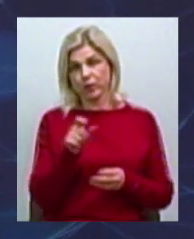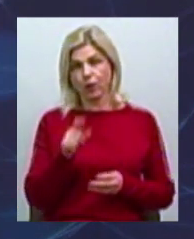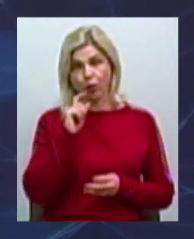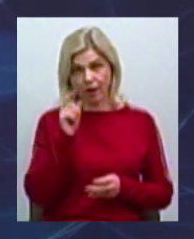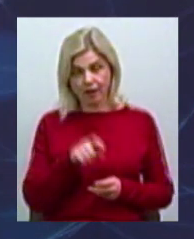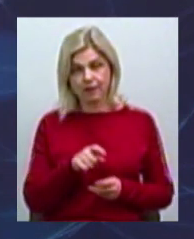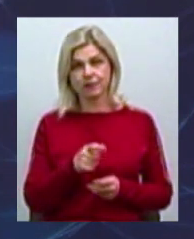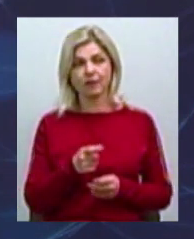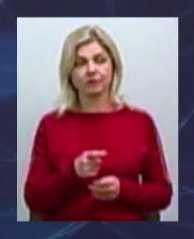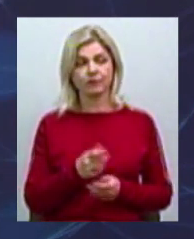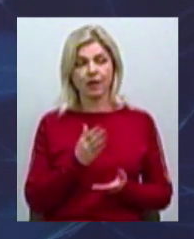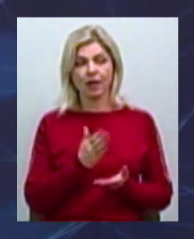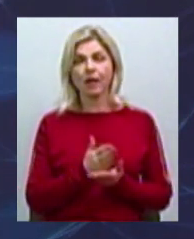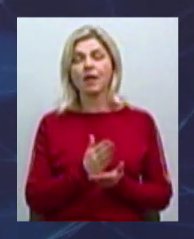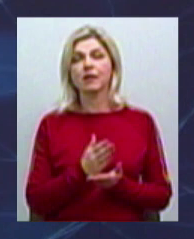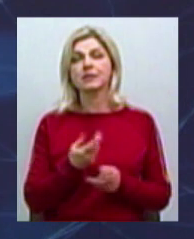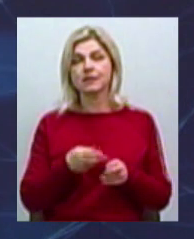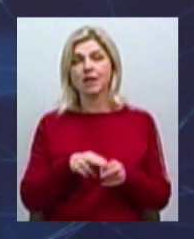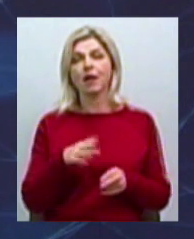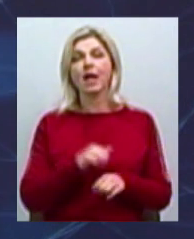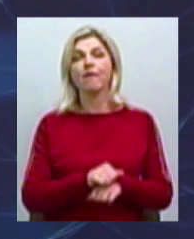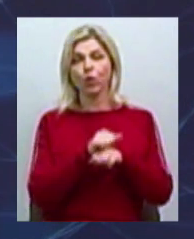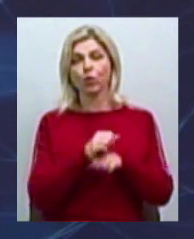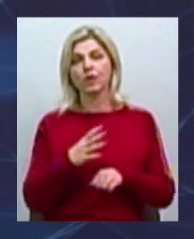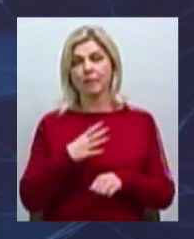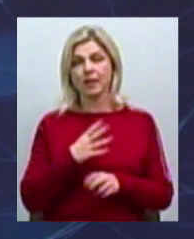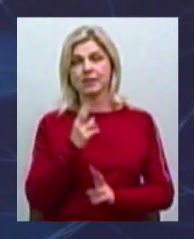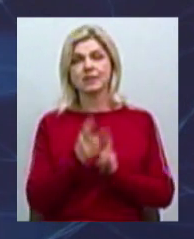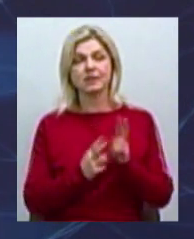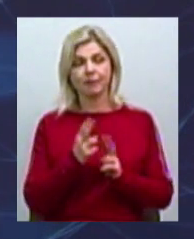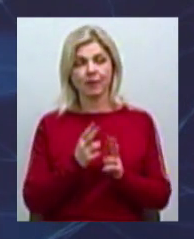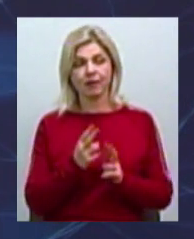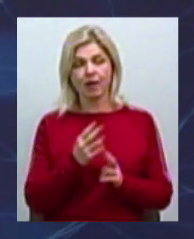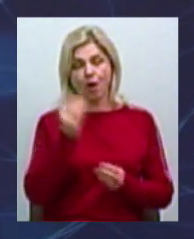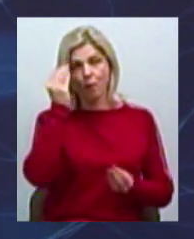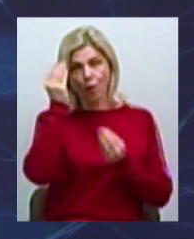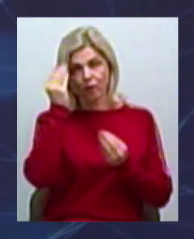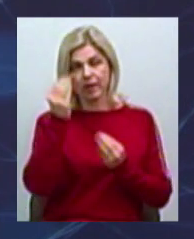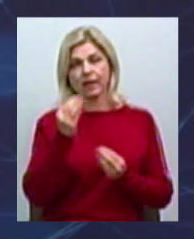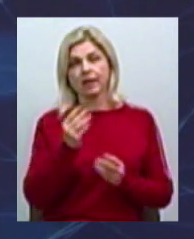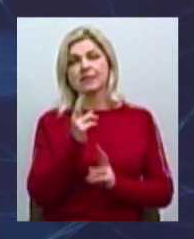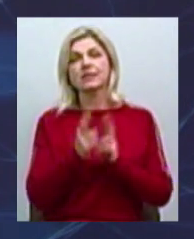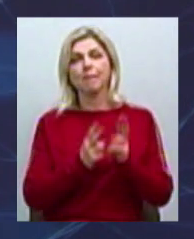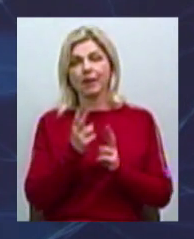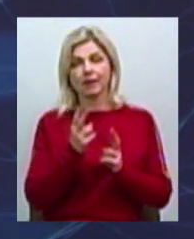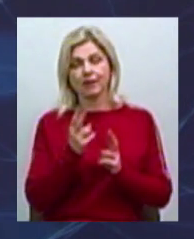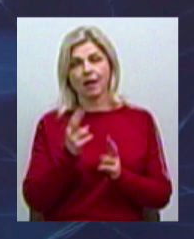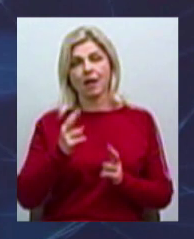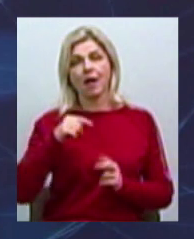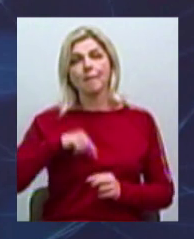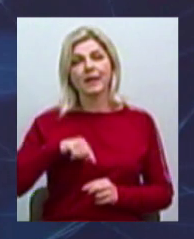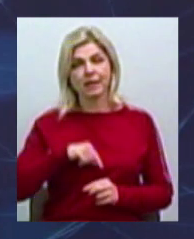була зміна отих, ну, поглядів, зміна ментальних рис, да,